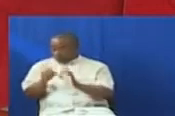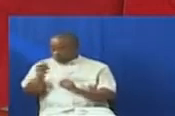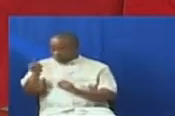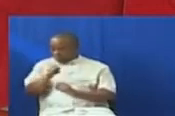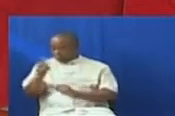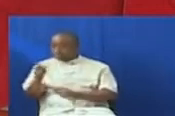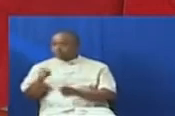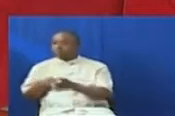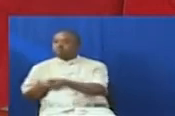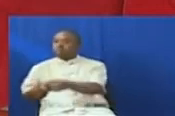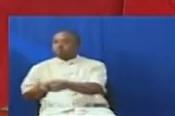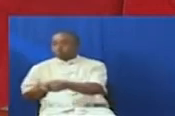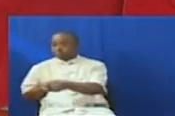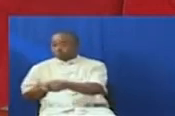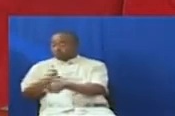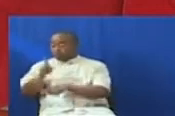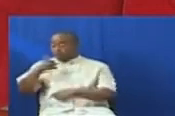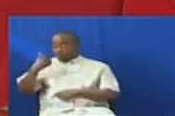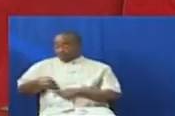masuhuli ambao